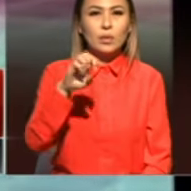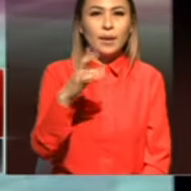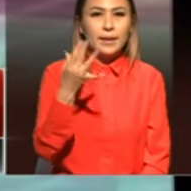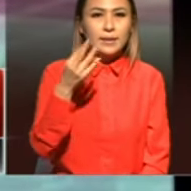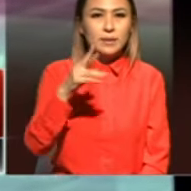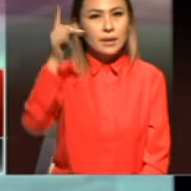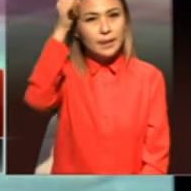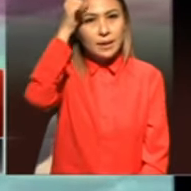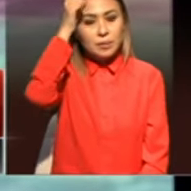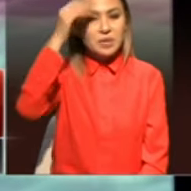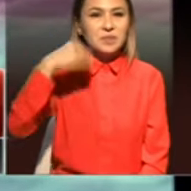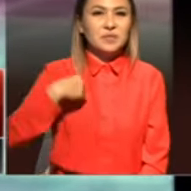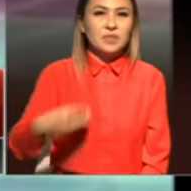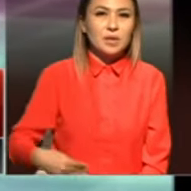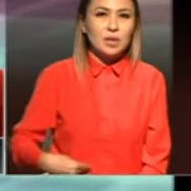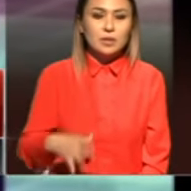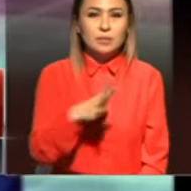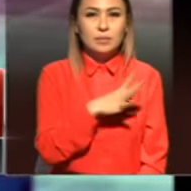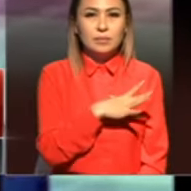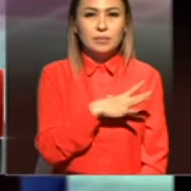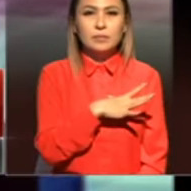мен Франция. Бұл жерде де әртүрлі.